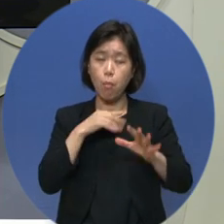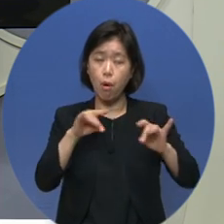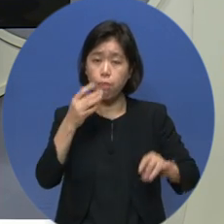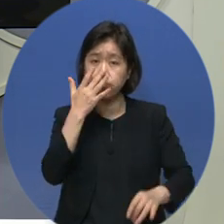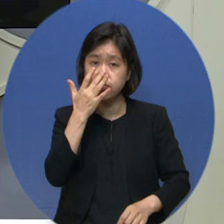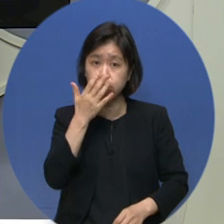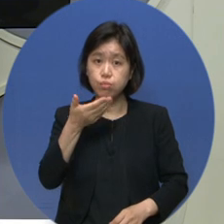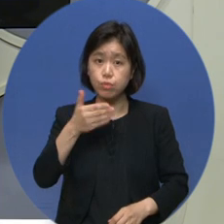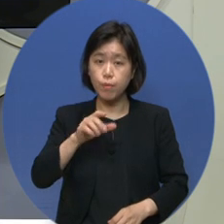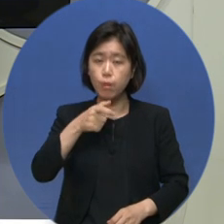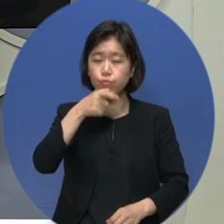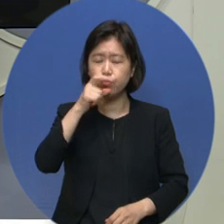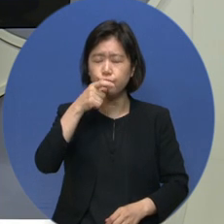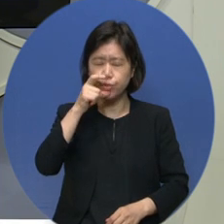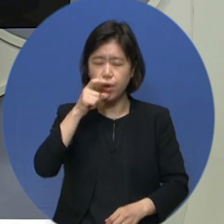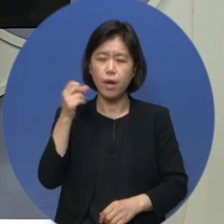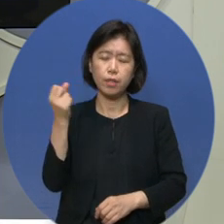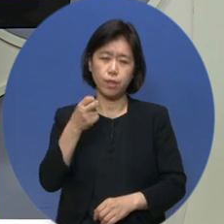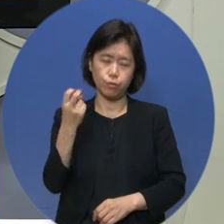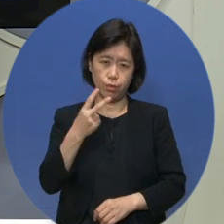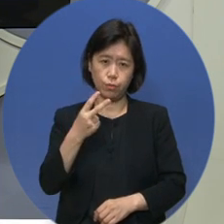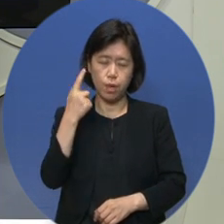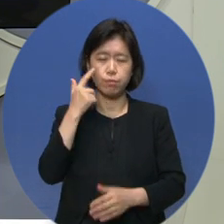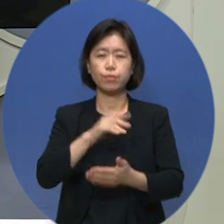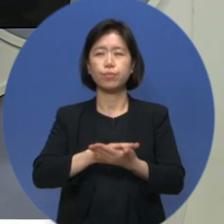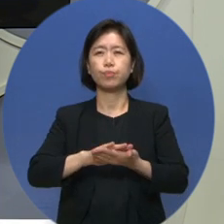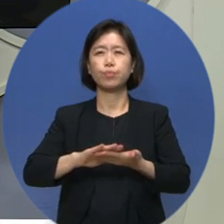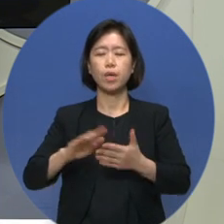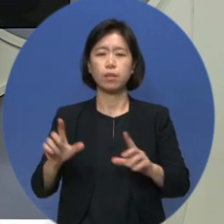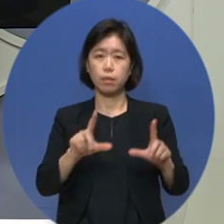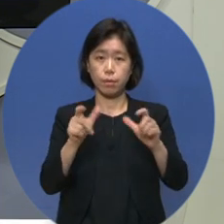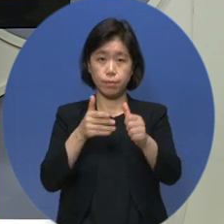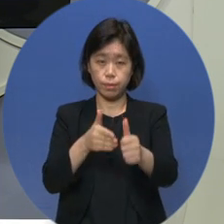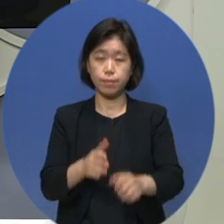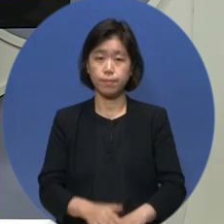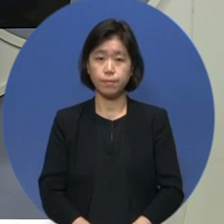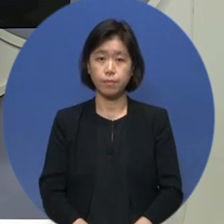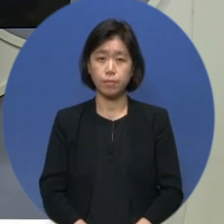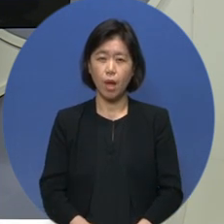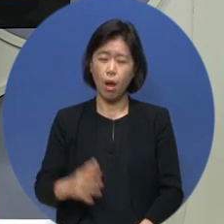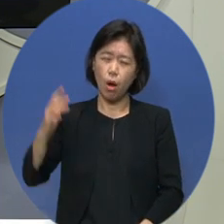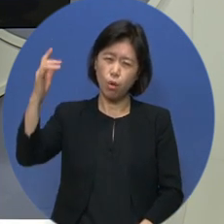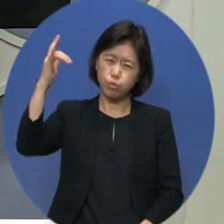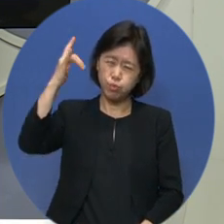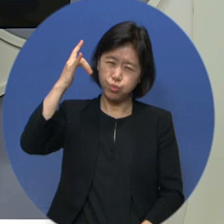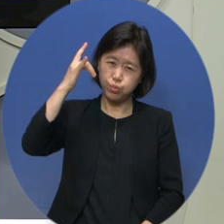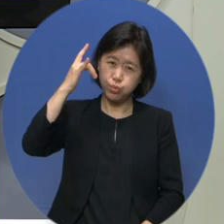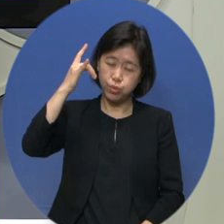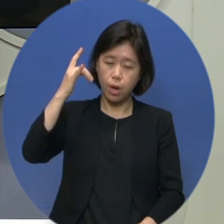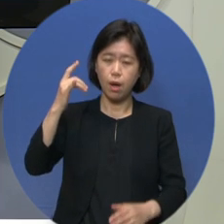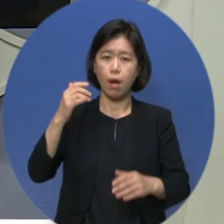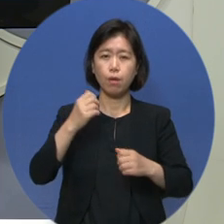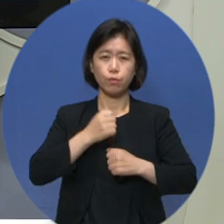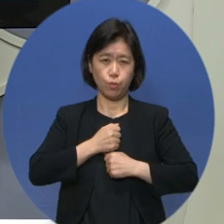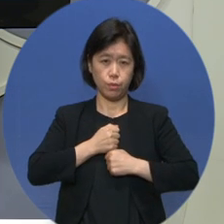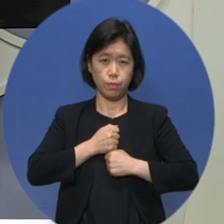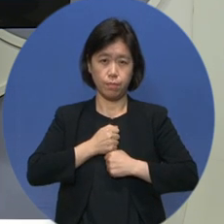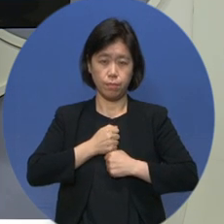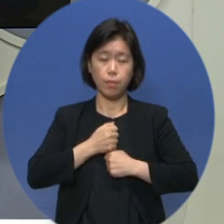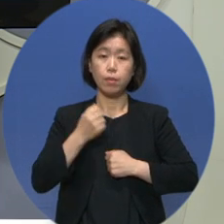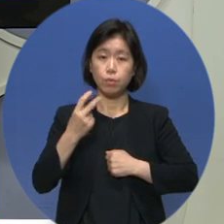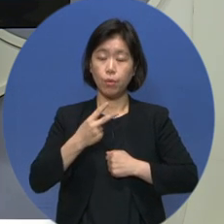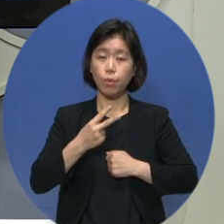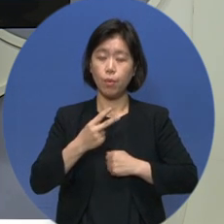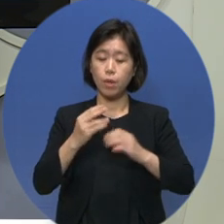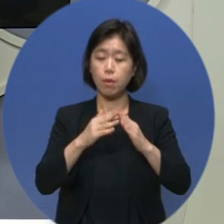항상 시원한 상태로 있어야 하는데요 또한 한낮은 뭐 더운 시간 때야 외적 업은 가급적 줄이고 농촌의